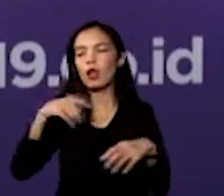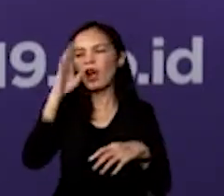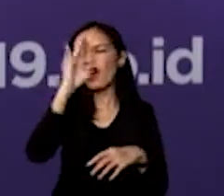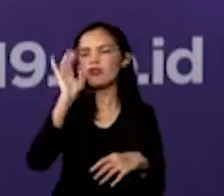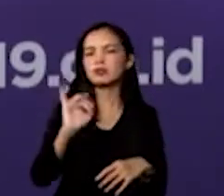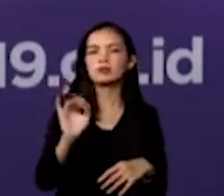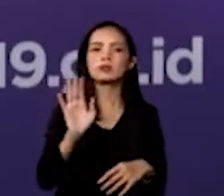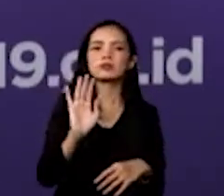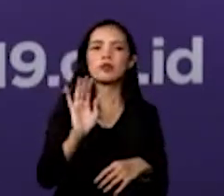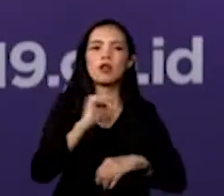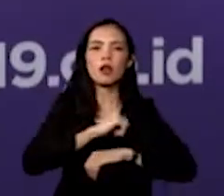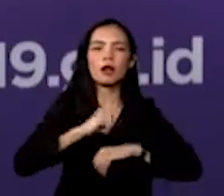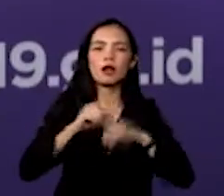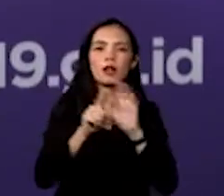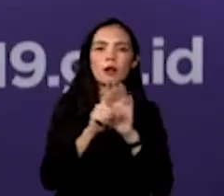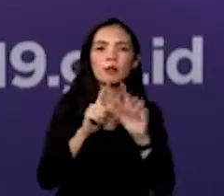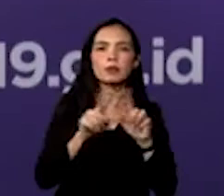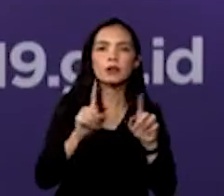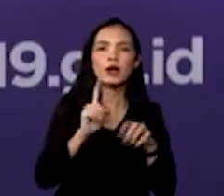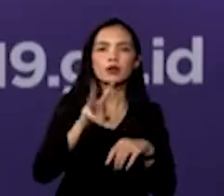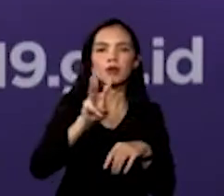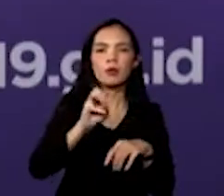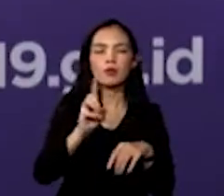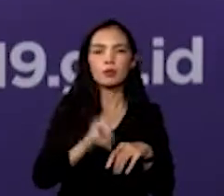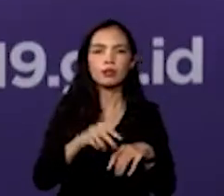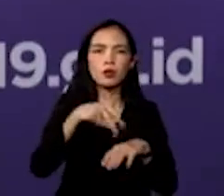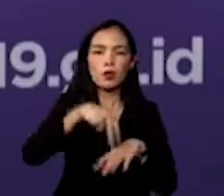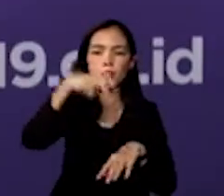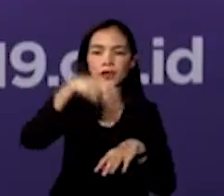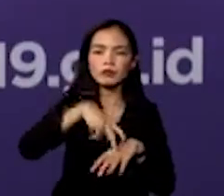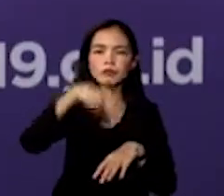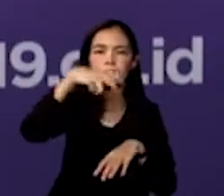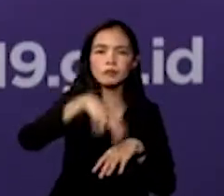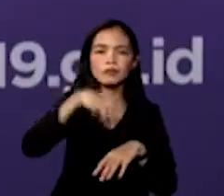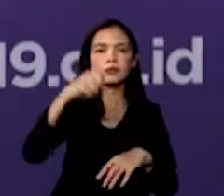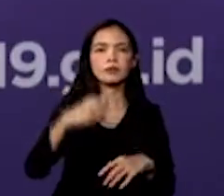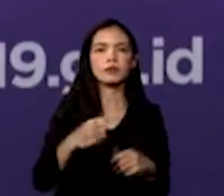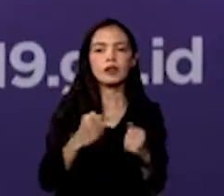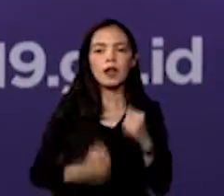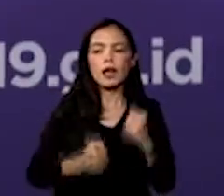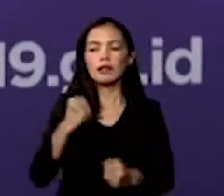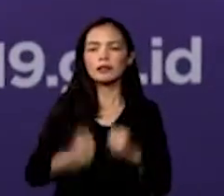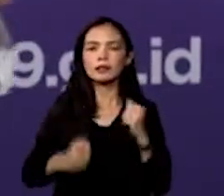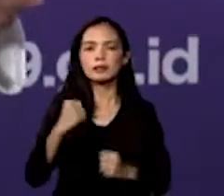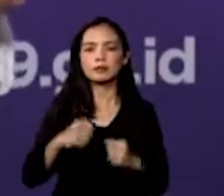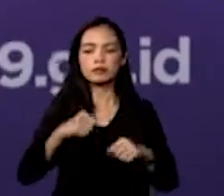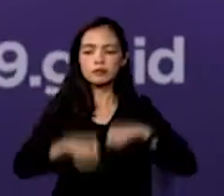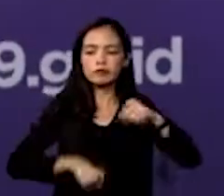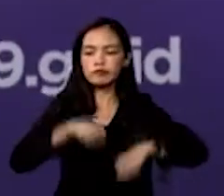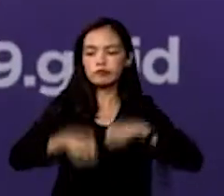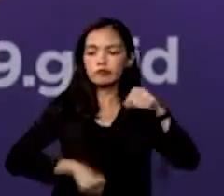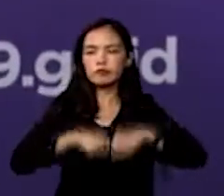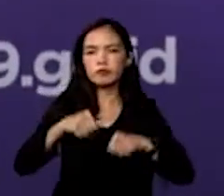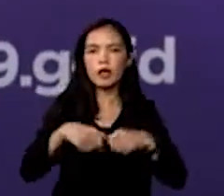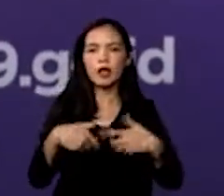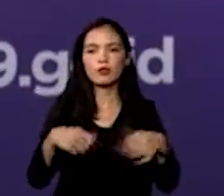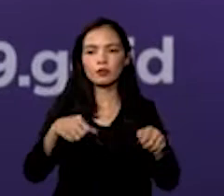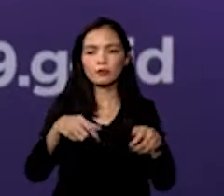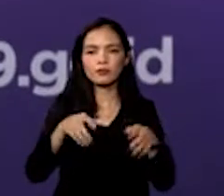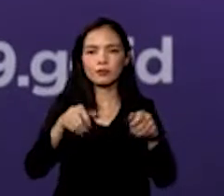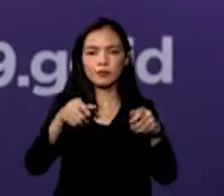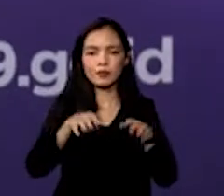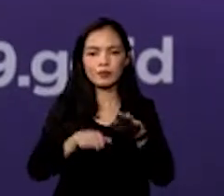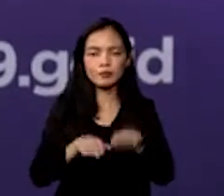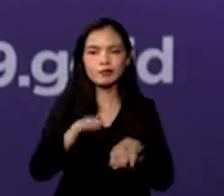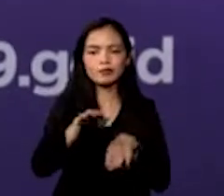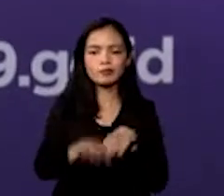bergerak 30 menit misalnya loncat-loncat jogging-jogging sepeda cycling atau treat meal kita pakai juga kalau kita